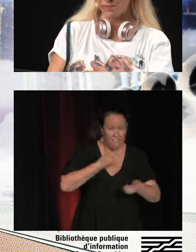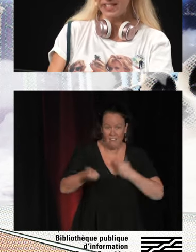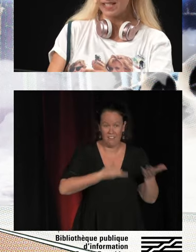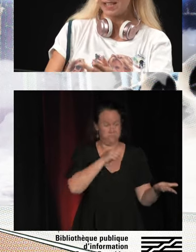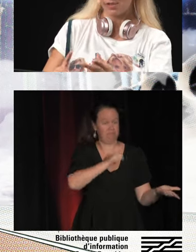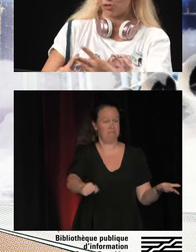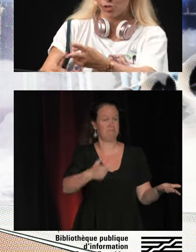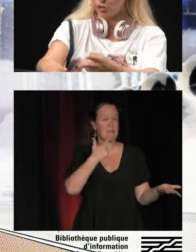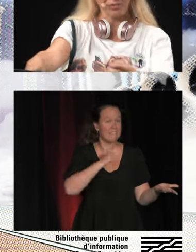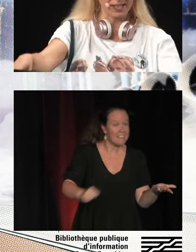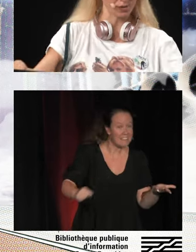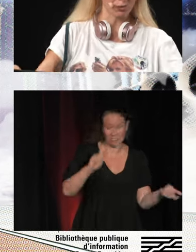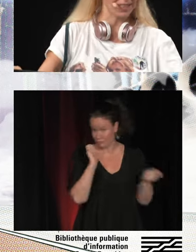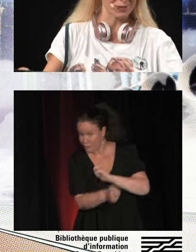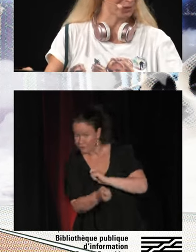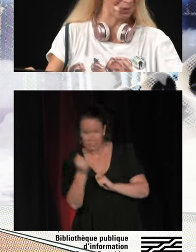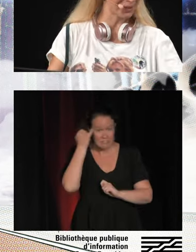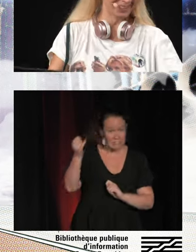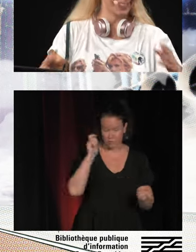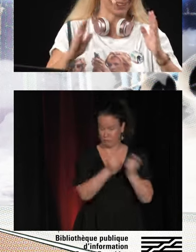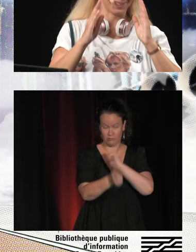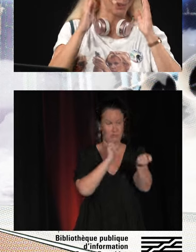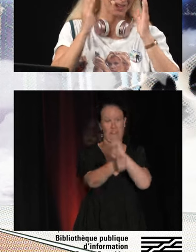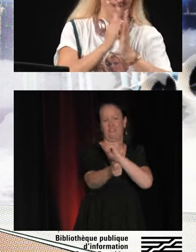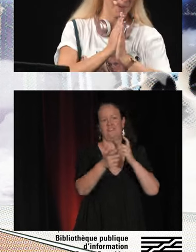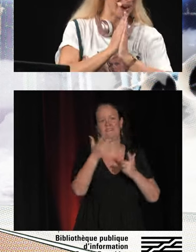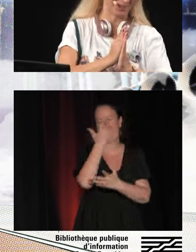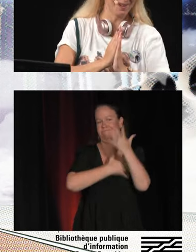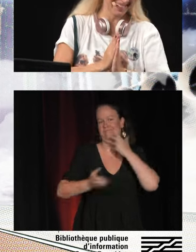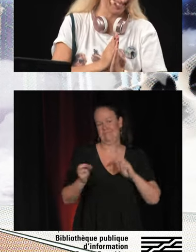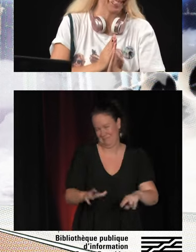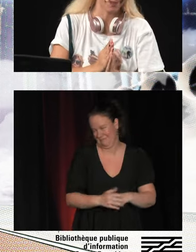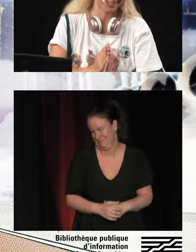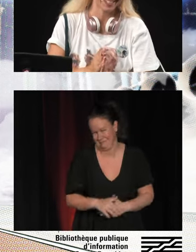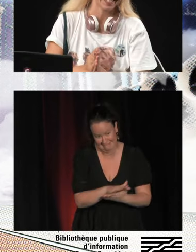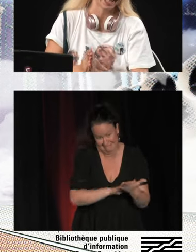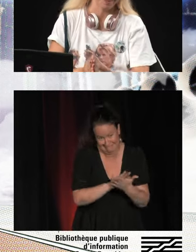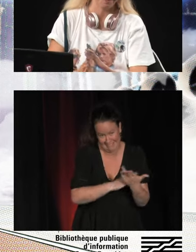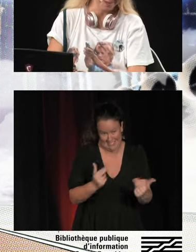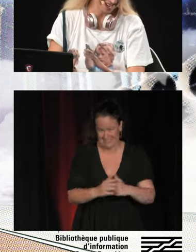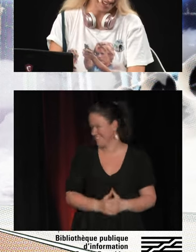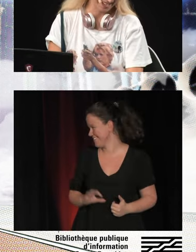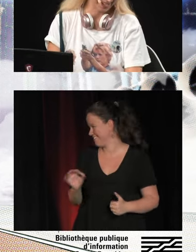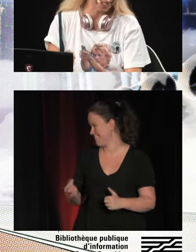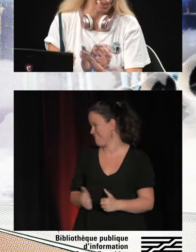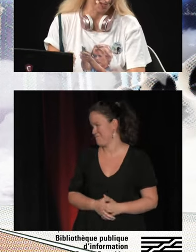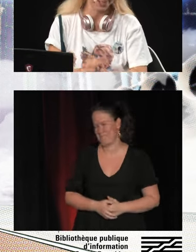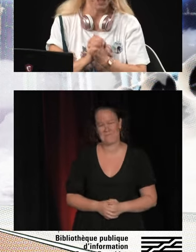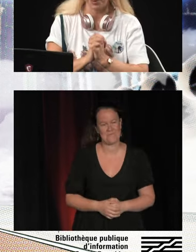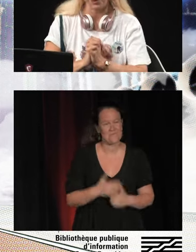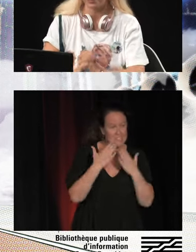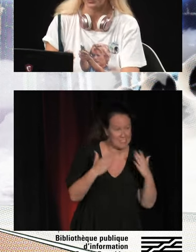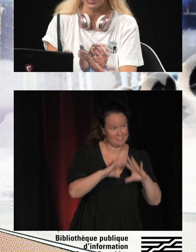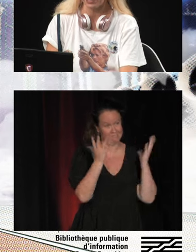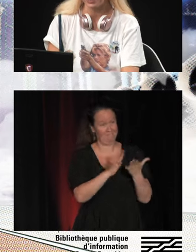Je parle vite. Je change de phrase toutes les 4 secondes. Donc vraiment, pardon. J'espère que ça a été pour vous. Et